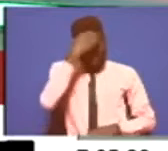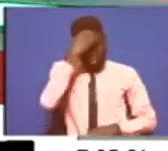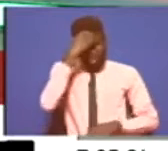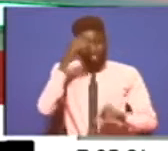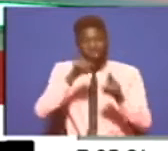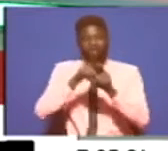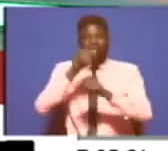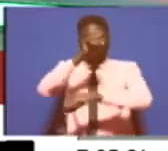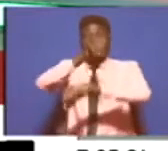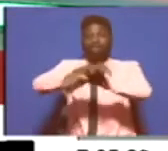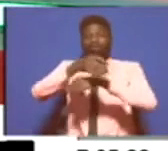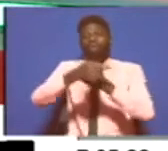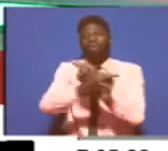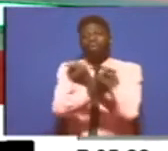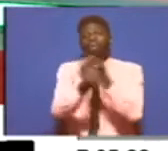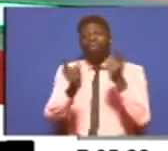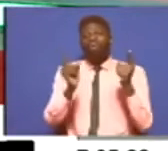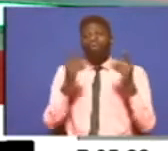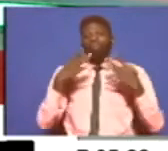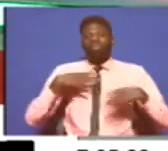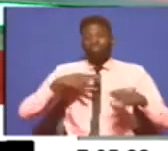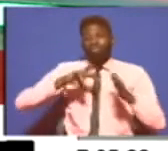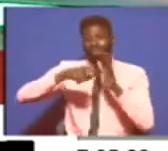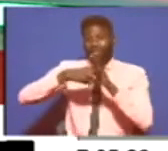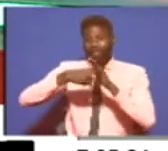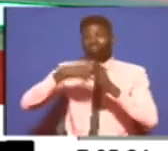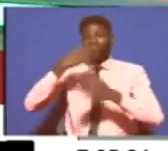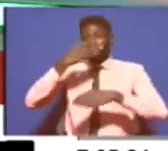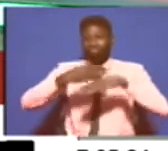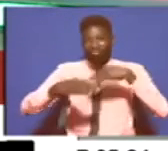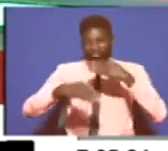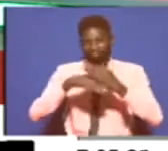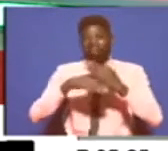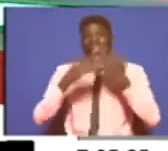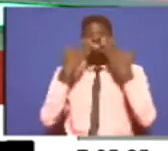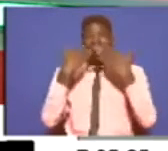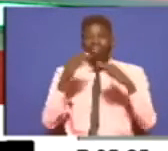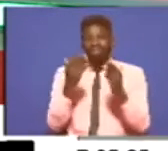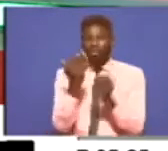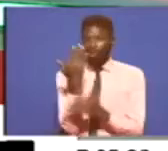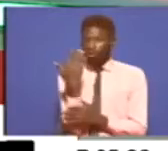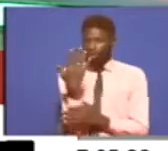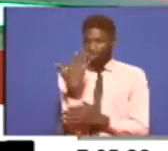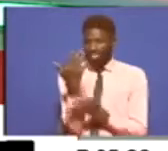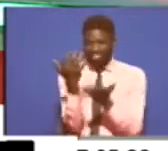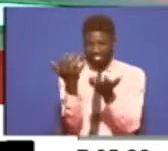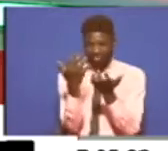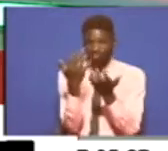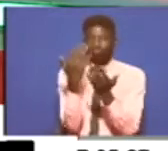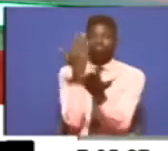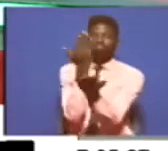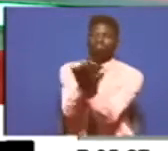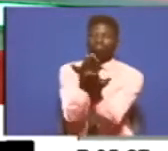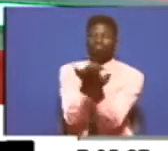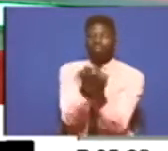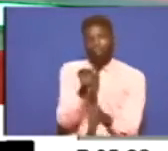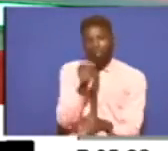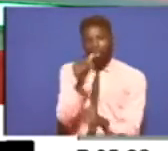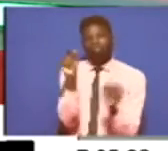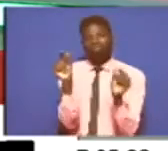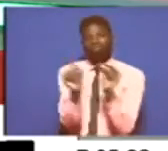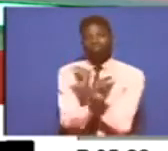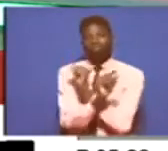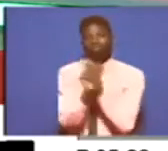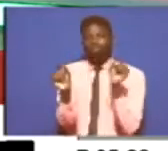wote ambao wamekamilisha kazi hiyo kuwasilisha stakabadhi zinazohitajika ili walipwe mara moja. Akizungumza katika kaunti ya